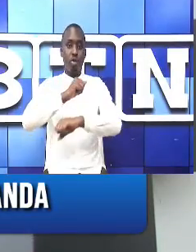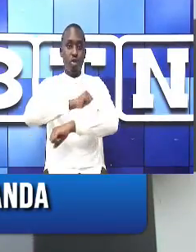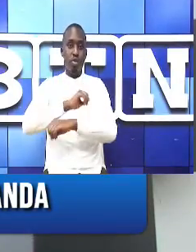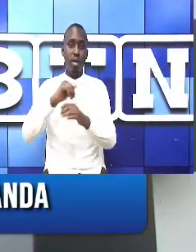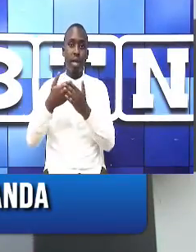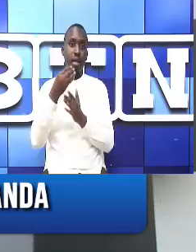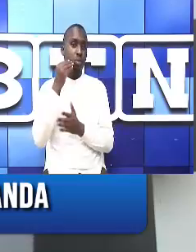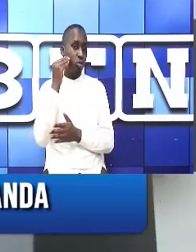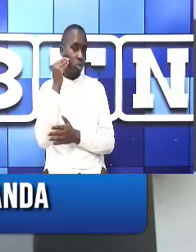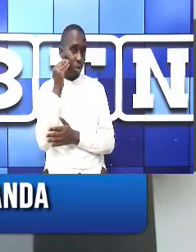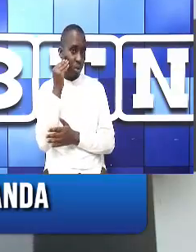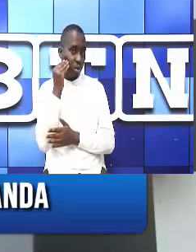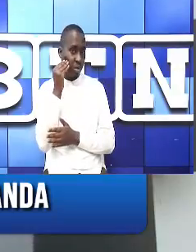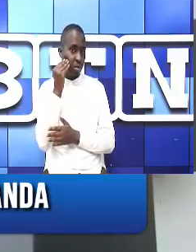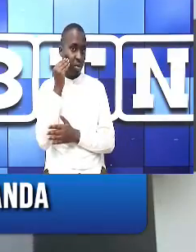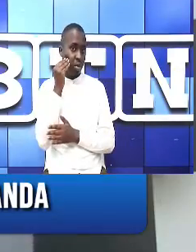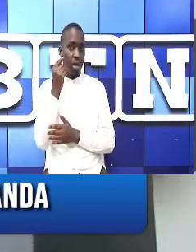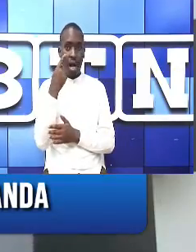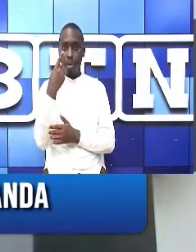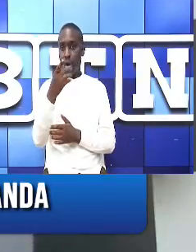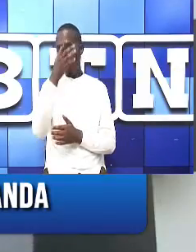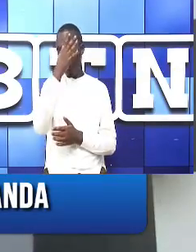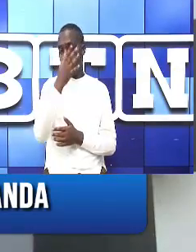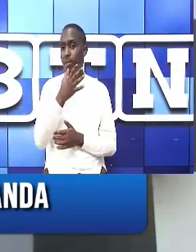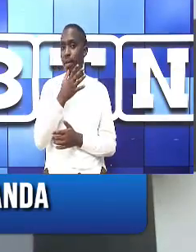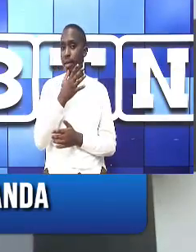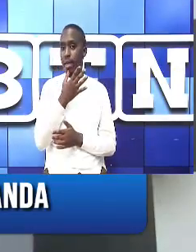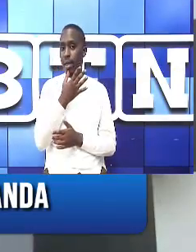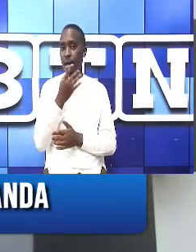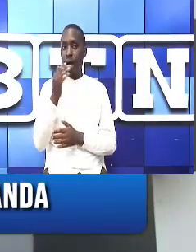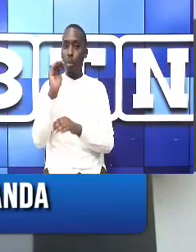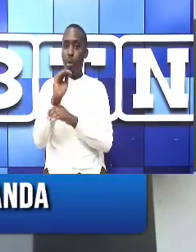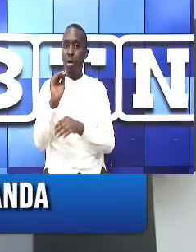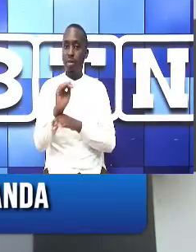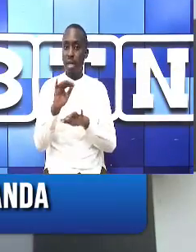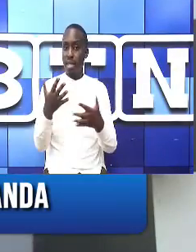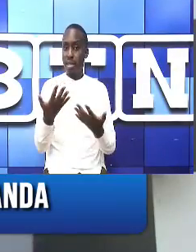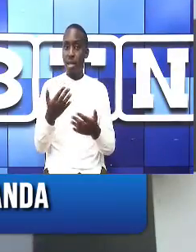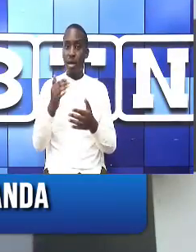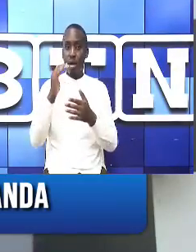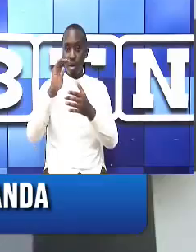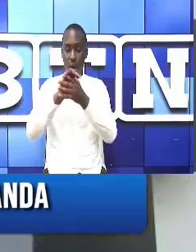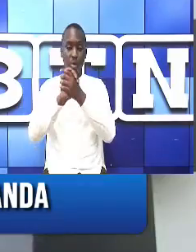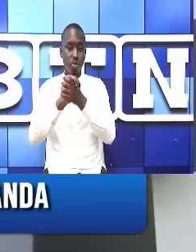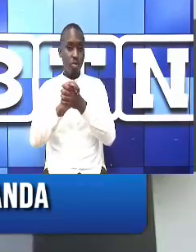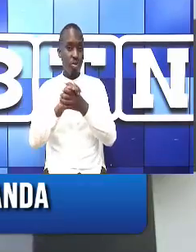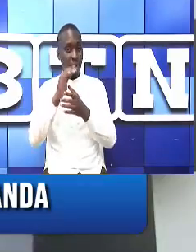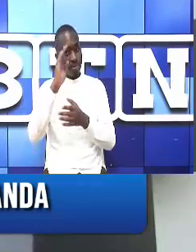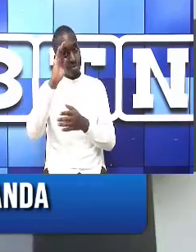mu rugo hari ikintu nasanga nk'umubyeyi nkamubaza se mwiriwe